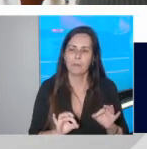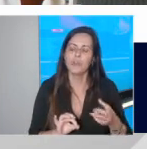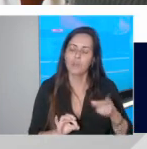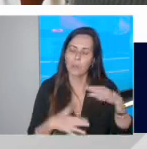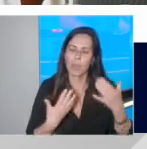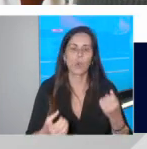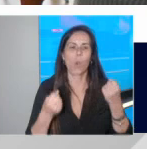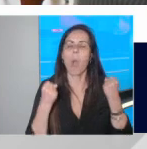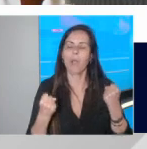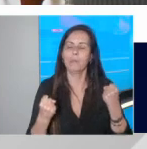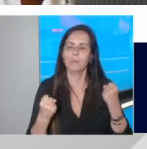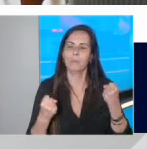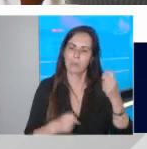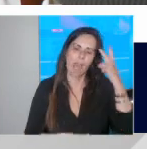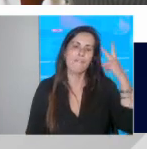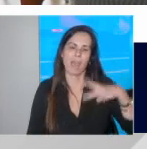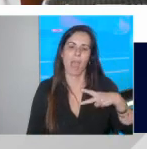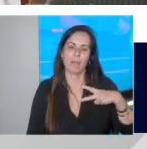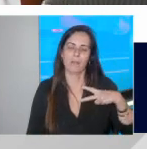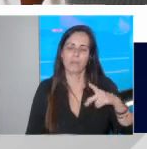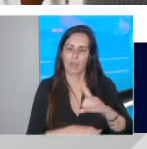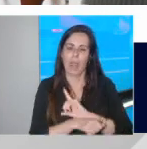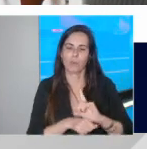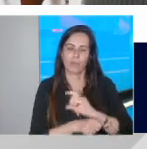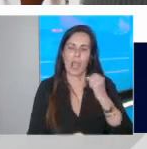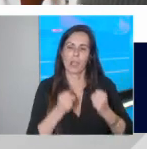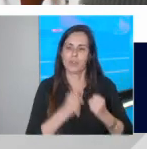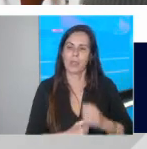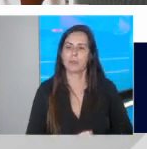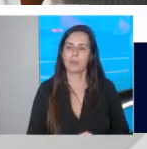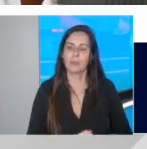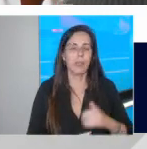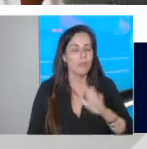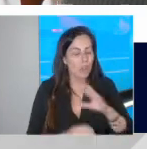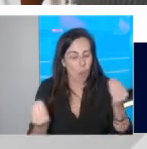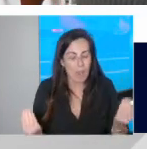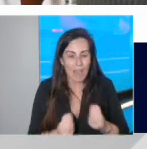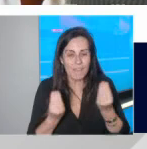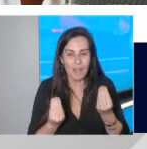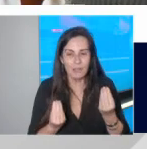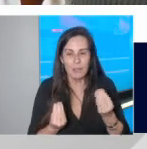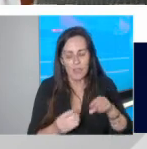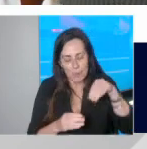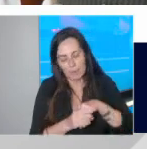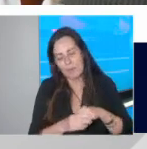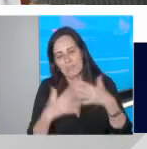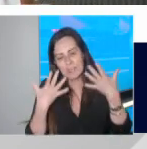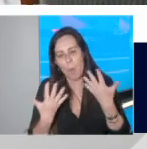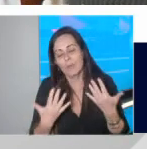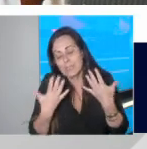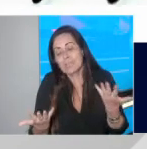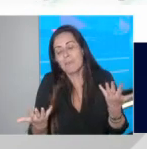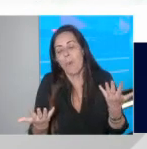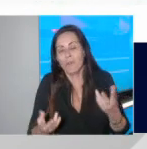מעצים את ההבנה של התקופה הקשה הזו. וכל פריט כזה אוגר בחובו